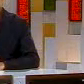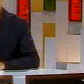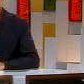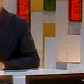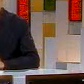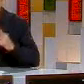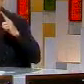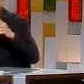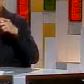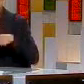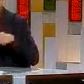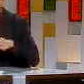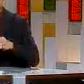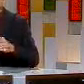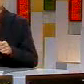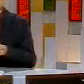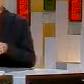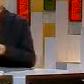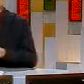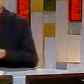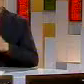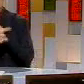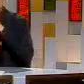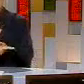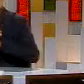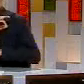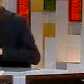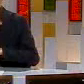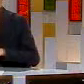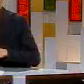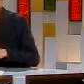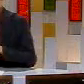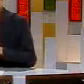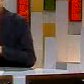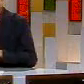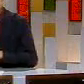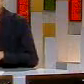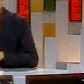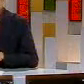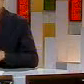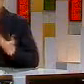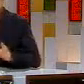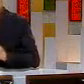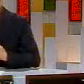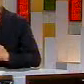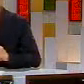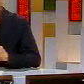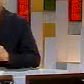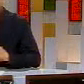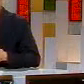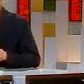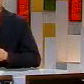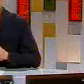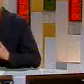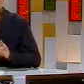聽障人士失業率持續高企，立法會議員指政府應該多做啲功夫，而藝人曾志偉就提出